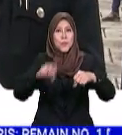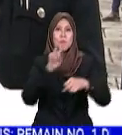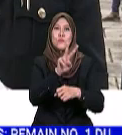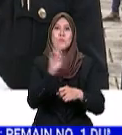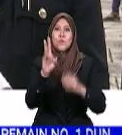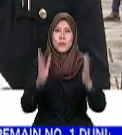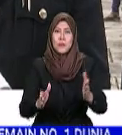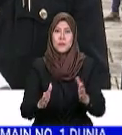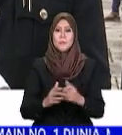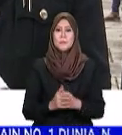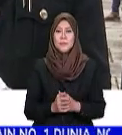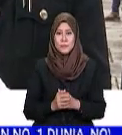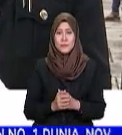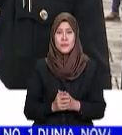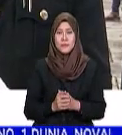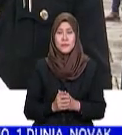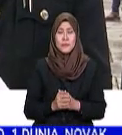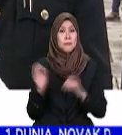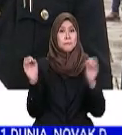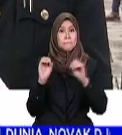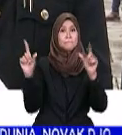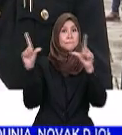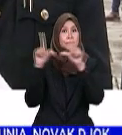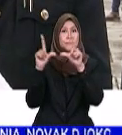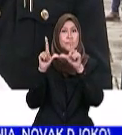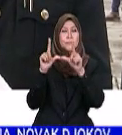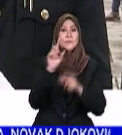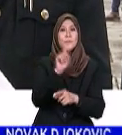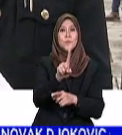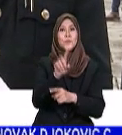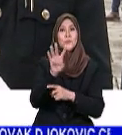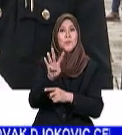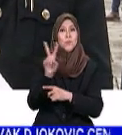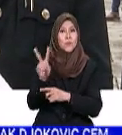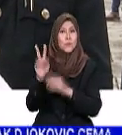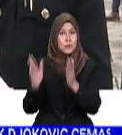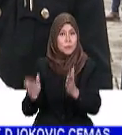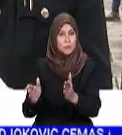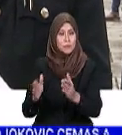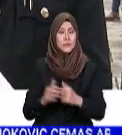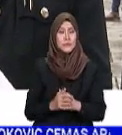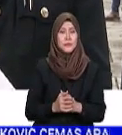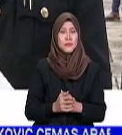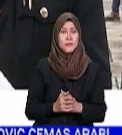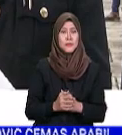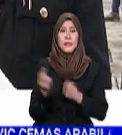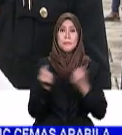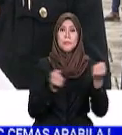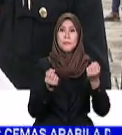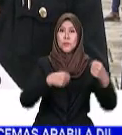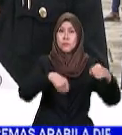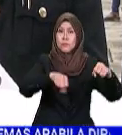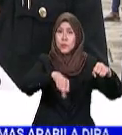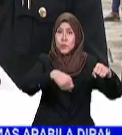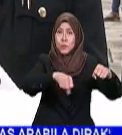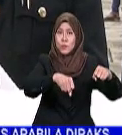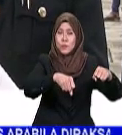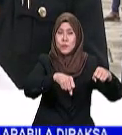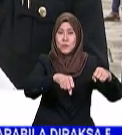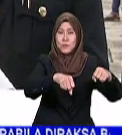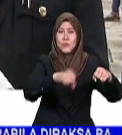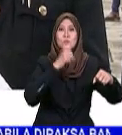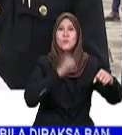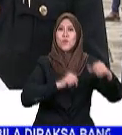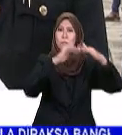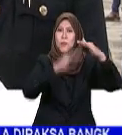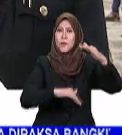27. Dan yang tidak ada lesen memandu, 142. Bagi pemandu motosikal yang menunggang motosikal di bawah umur,